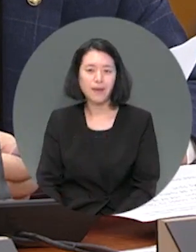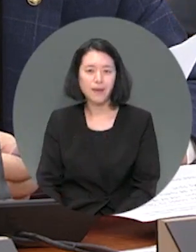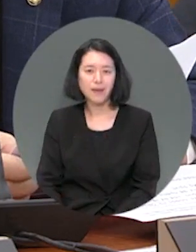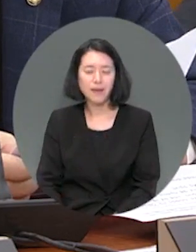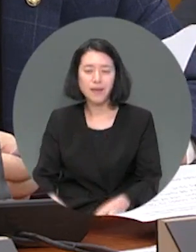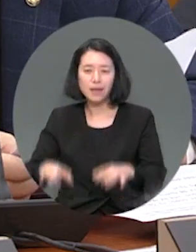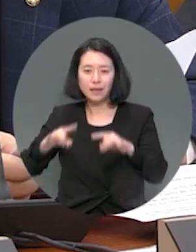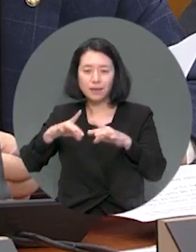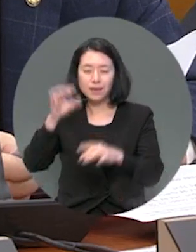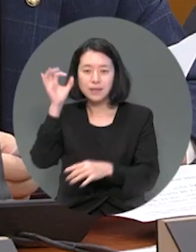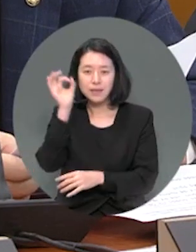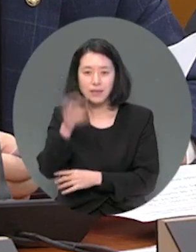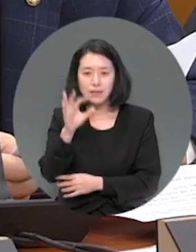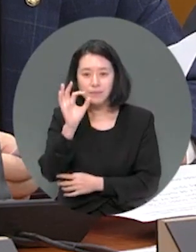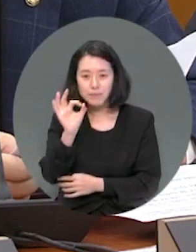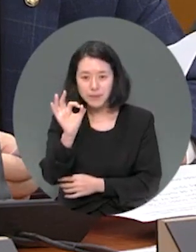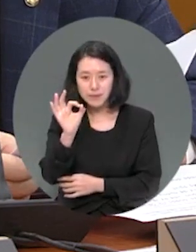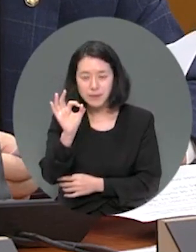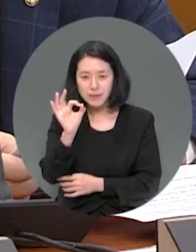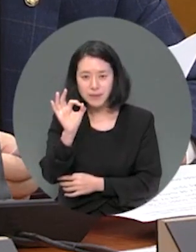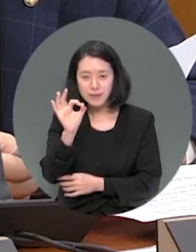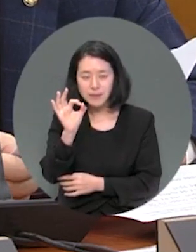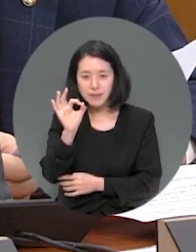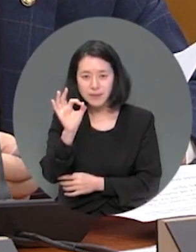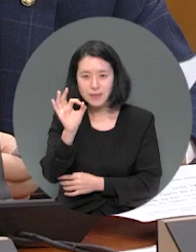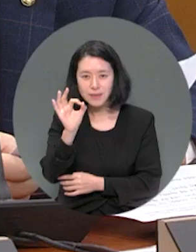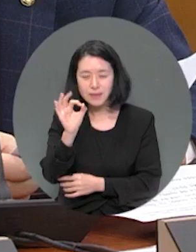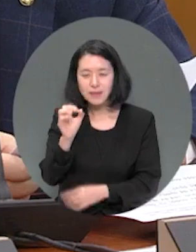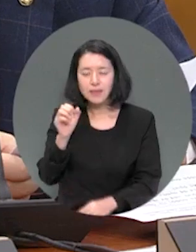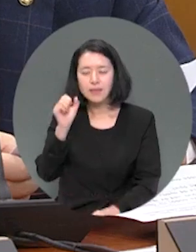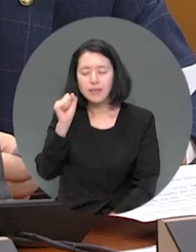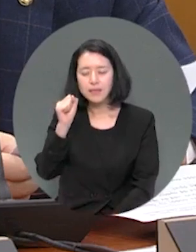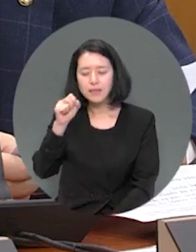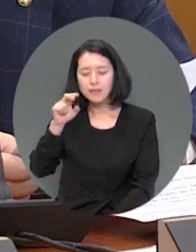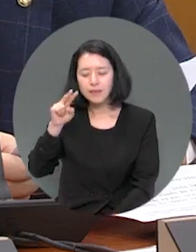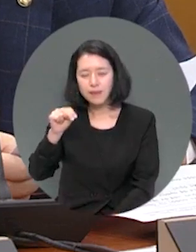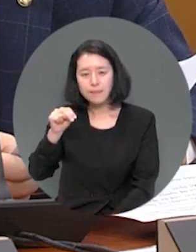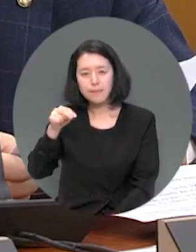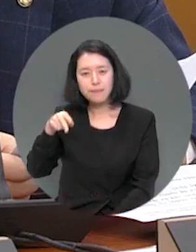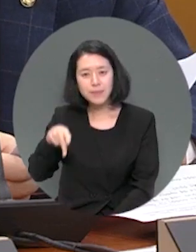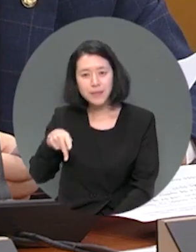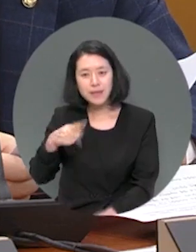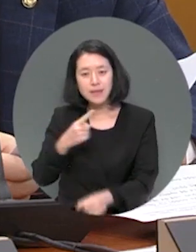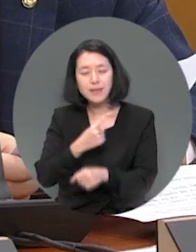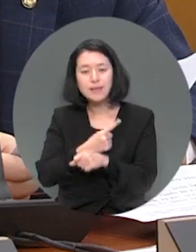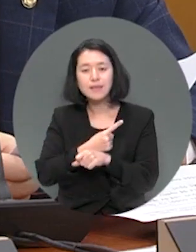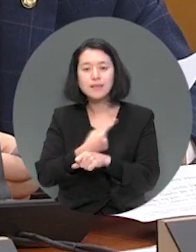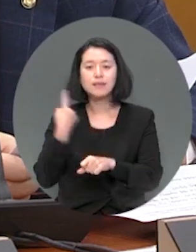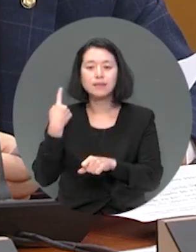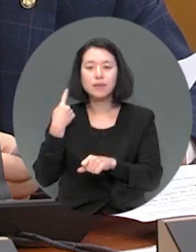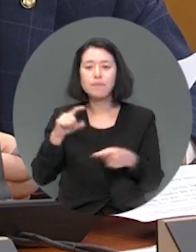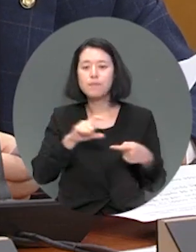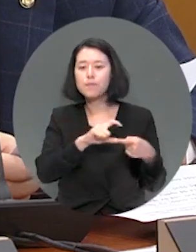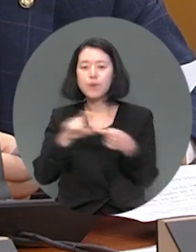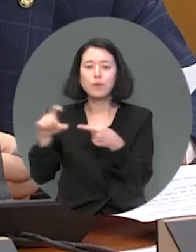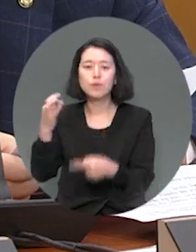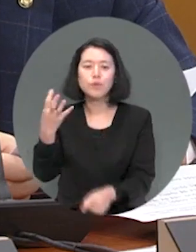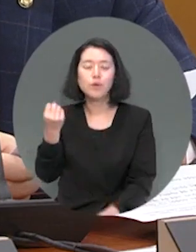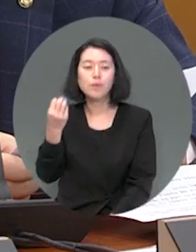전력 구입비, 전력 구입 단가, S&P 작년에 평균